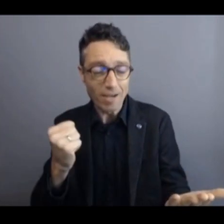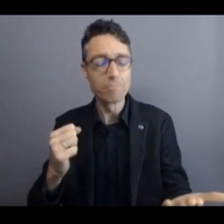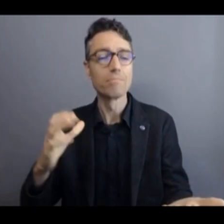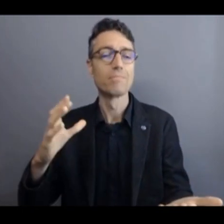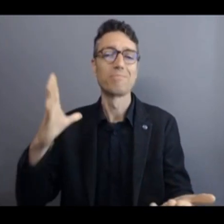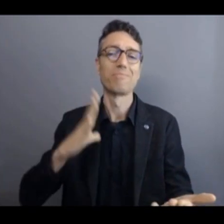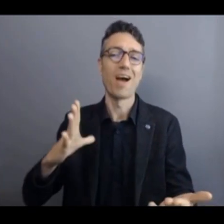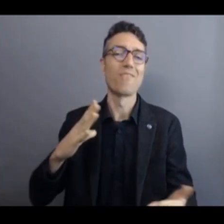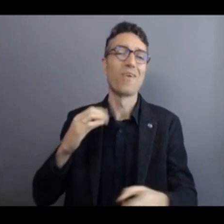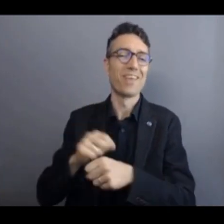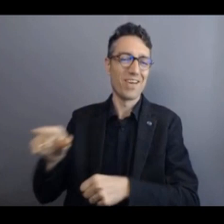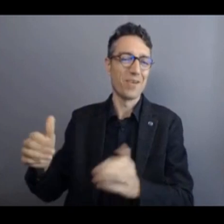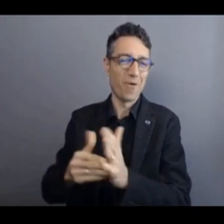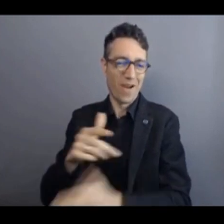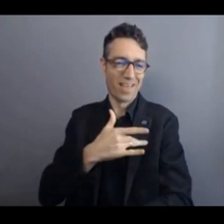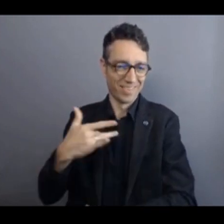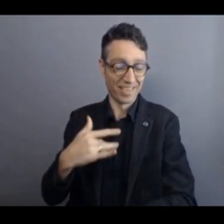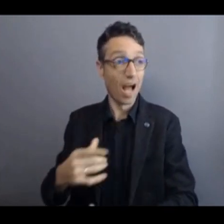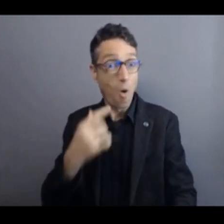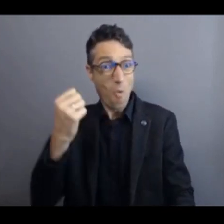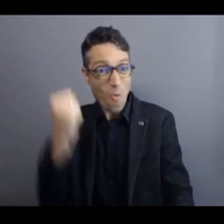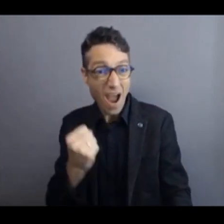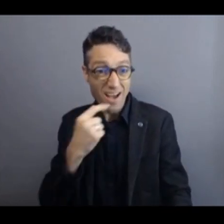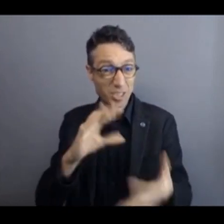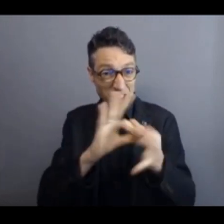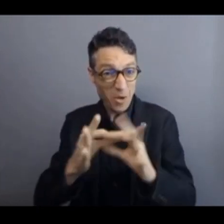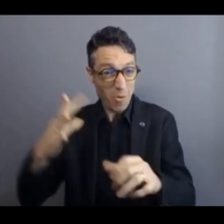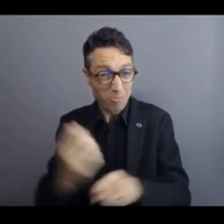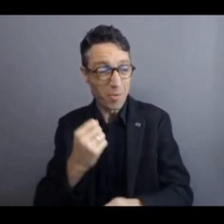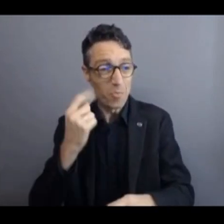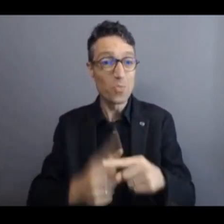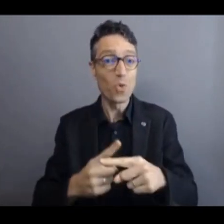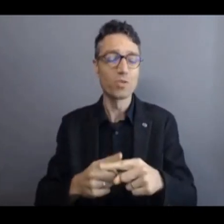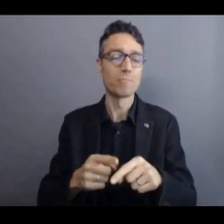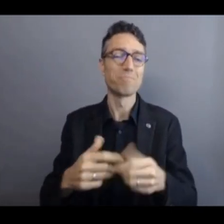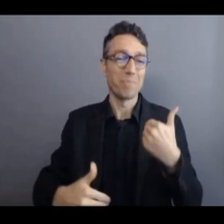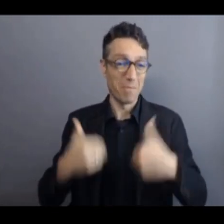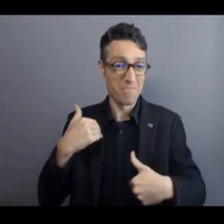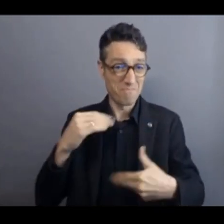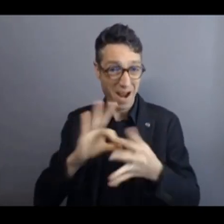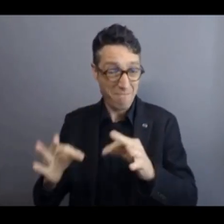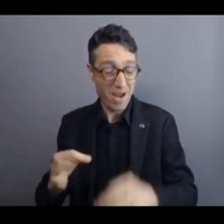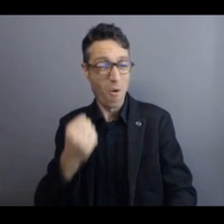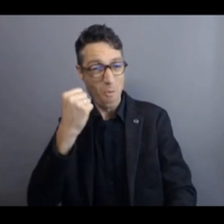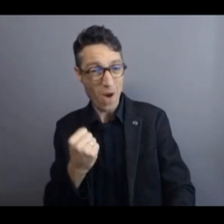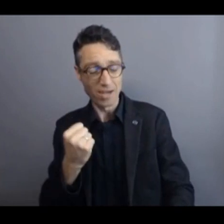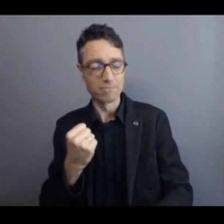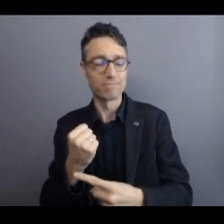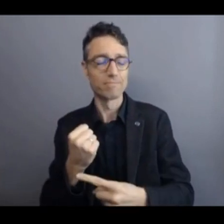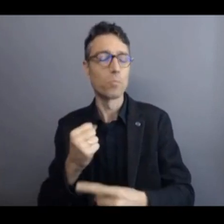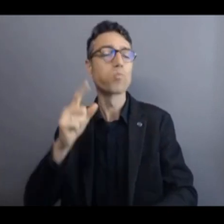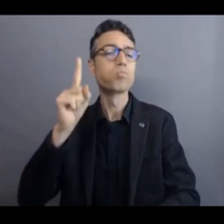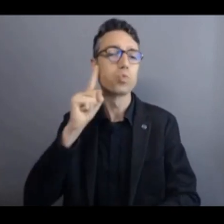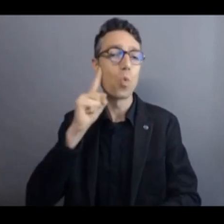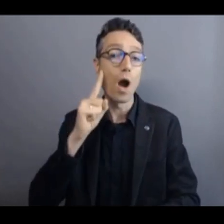accessoirement, les Jeux Olympiques. Mais voilà, il faut mettre ça en avant, quoi. C'est-à-dire que plutôt aujourd'hui, positif. Je pense que les Jeux Olympiques et les Jeux Paralympiques vont apporter quelque chose de fort